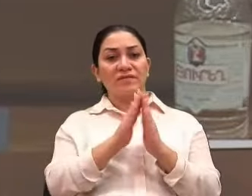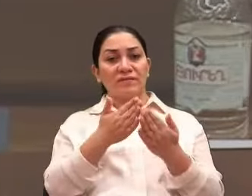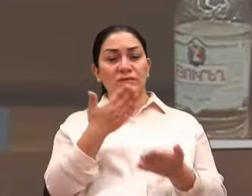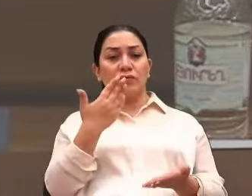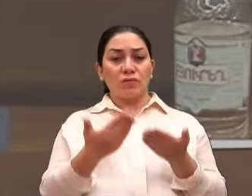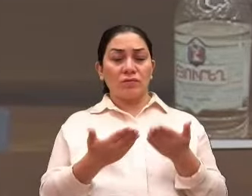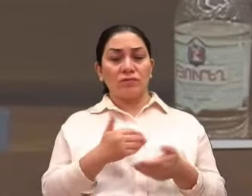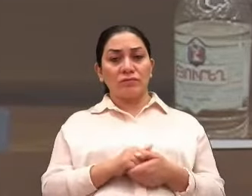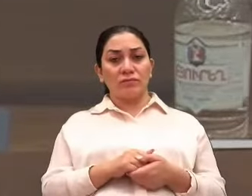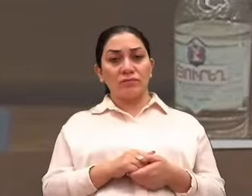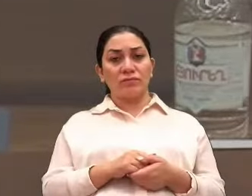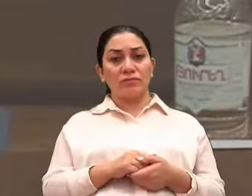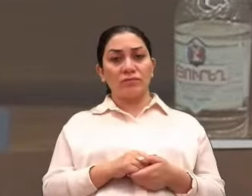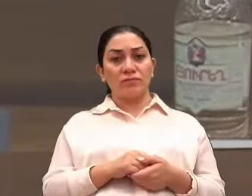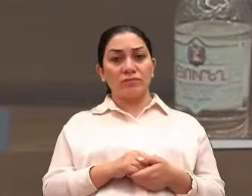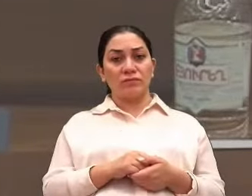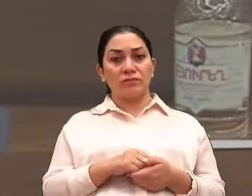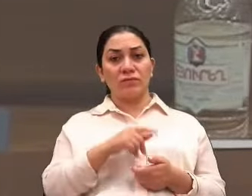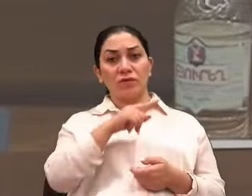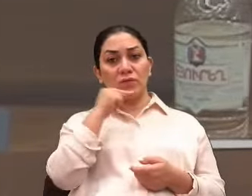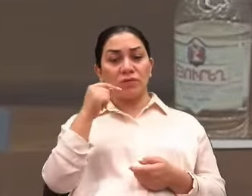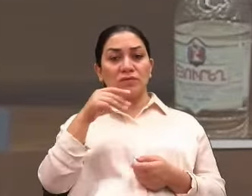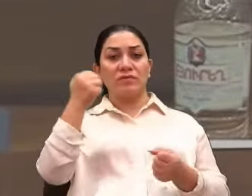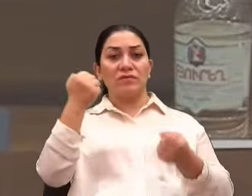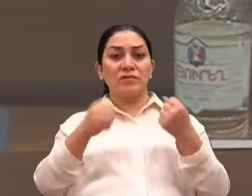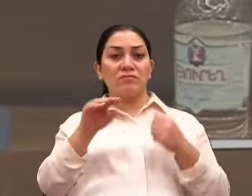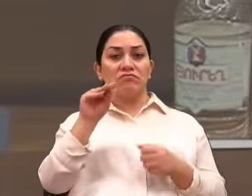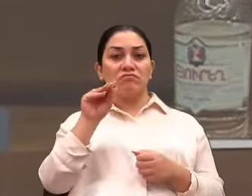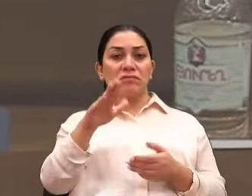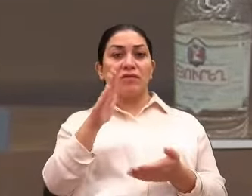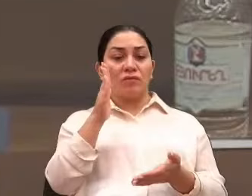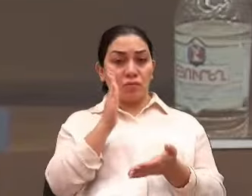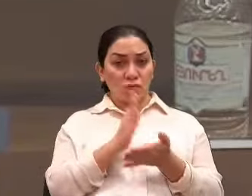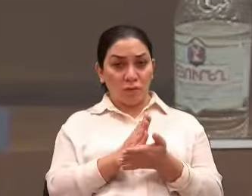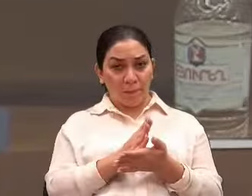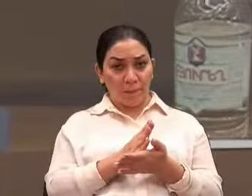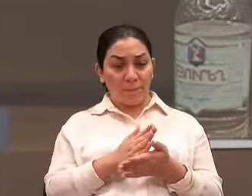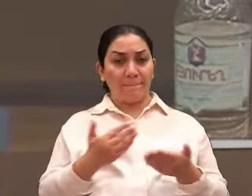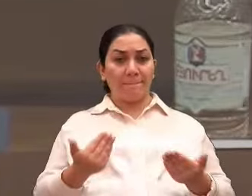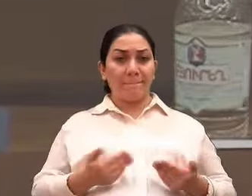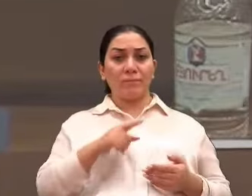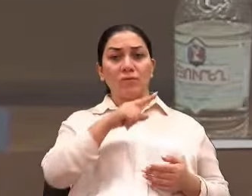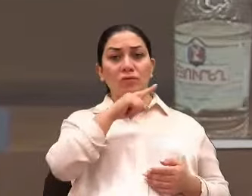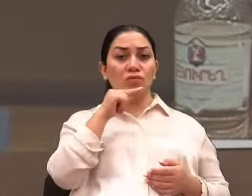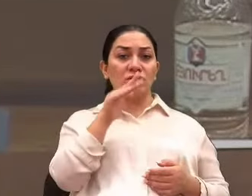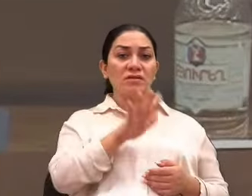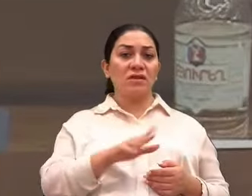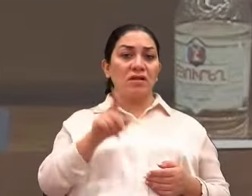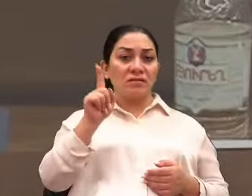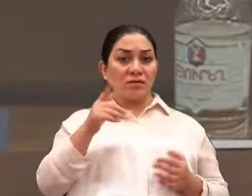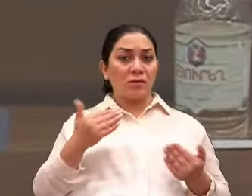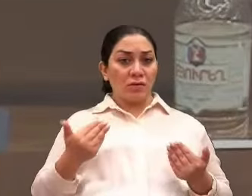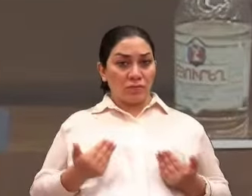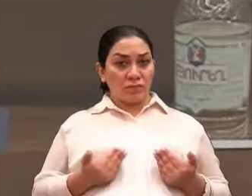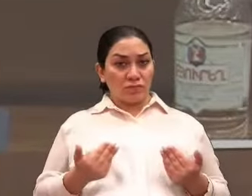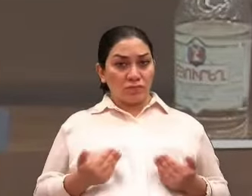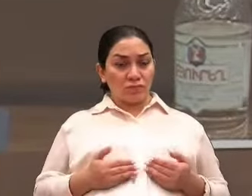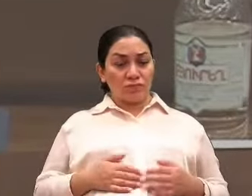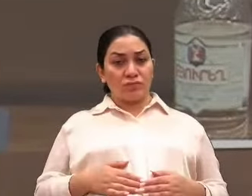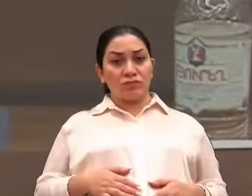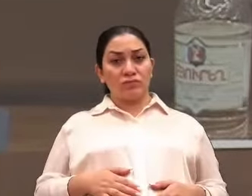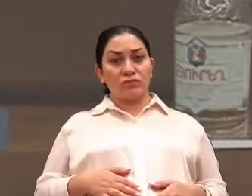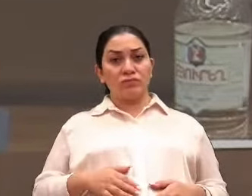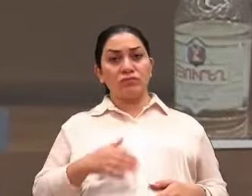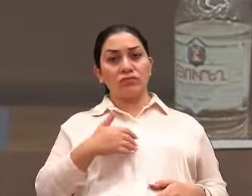Դաշնության, եւ ունեն Ռուսաստանի Դաշնության վարորդական իրավունքի վկայական, հիմնականում բնակվում են Ռուսաստանի Դաշնությունում եւ որոշում են, որ